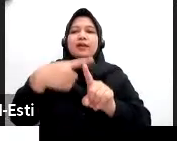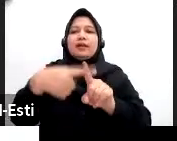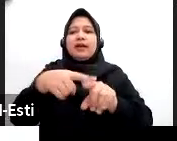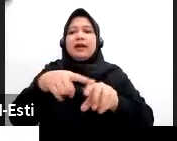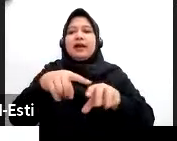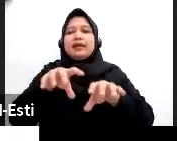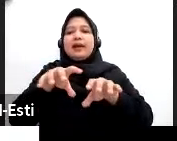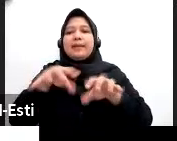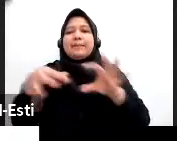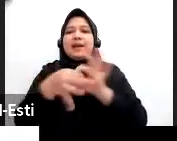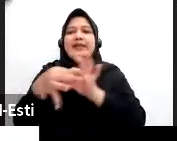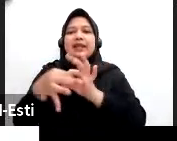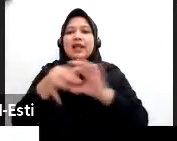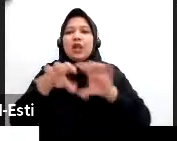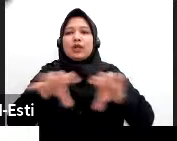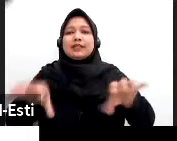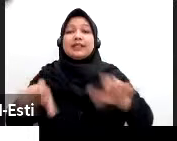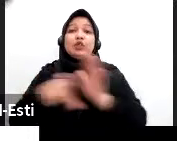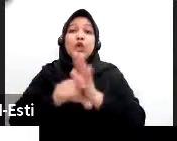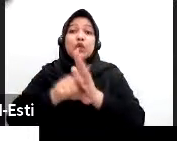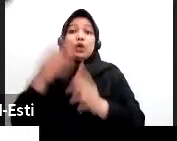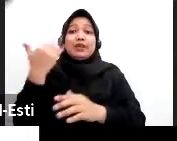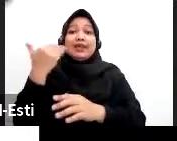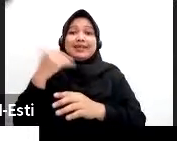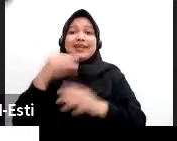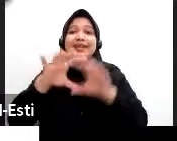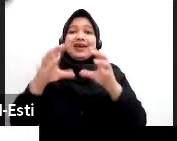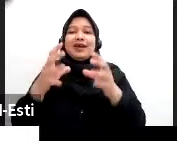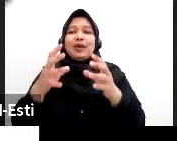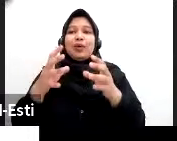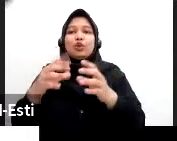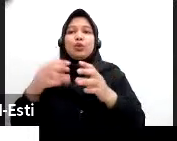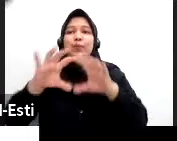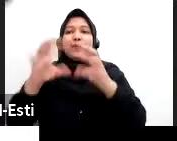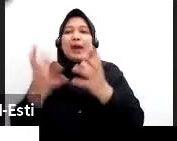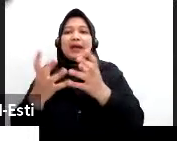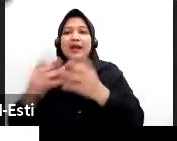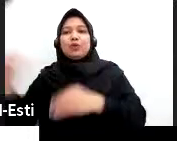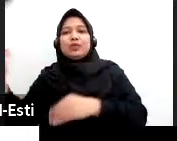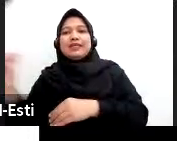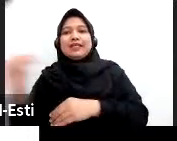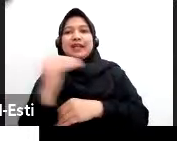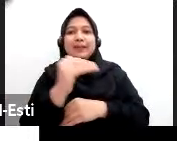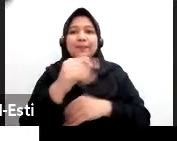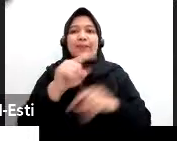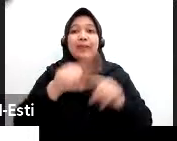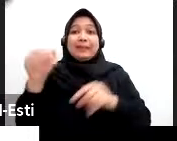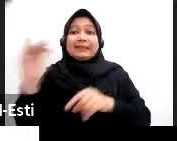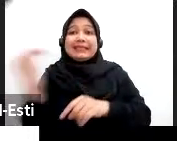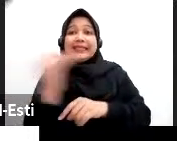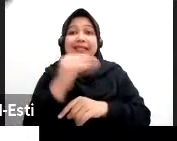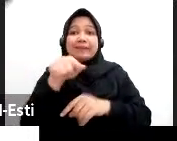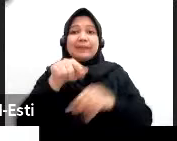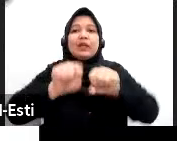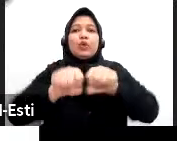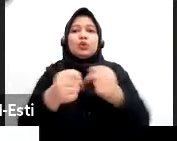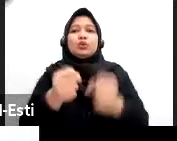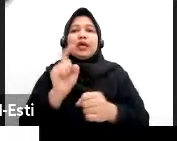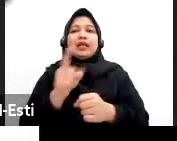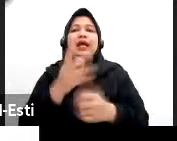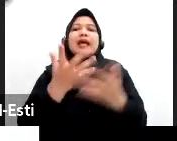parang rusak di dalam apa namanya di di dalam ekspedisi maka yang akan mengganti adalah nantinya adalah para logistik